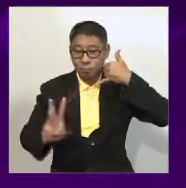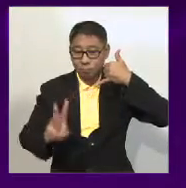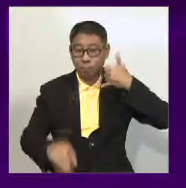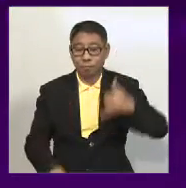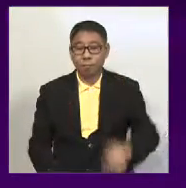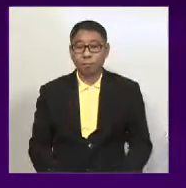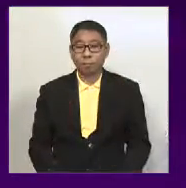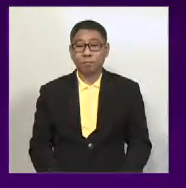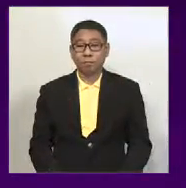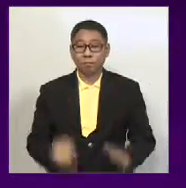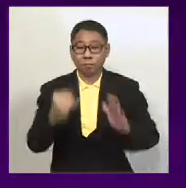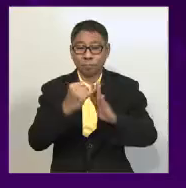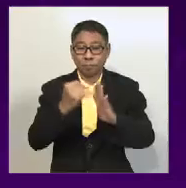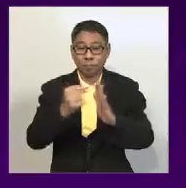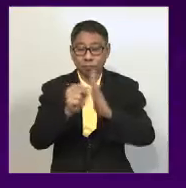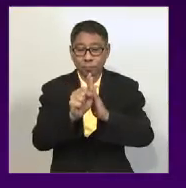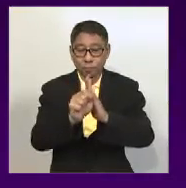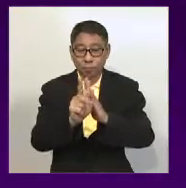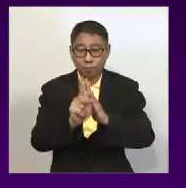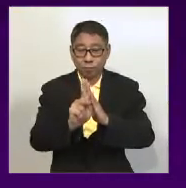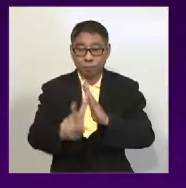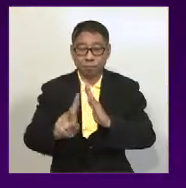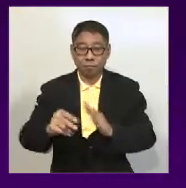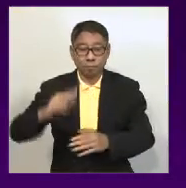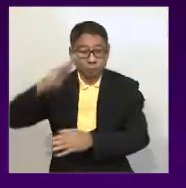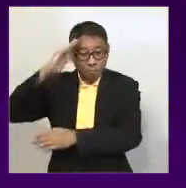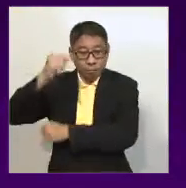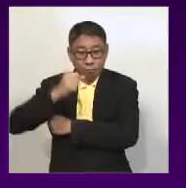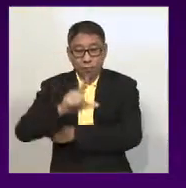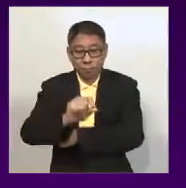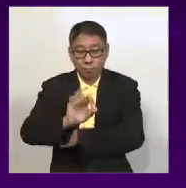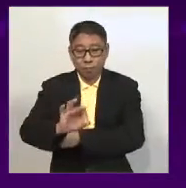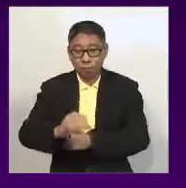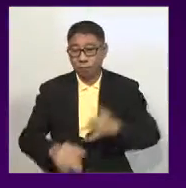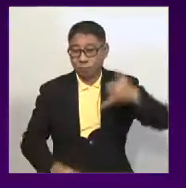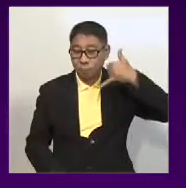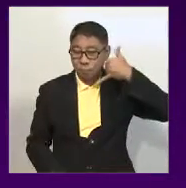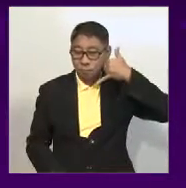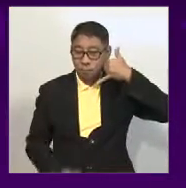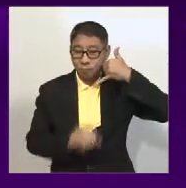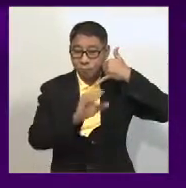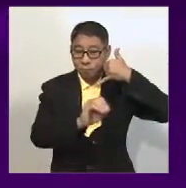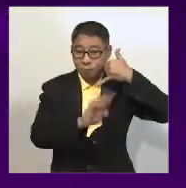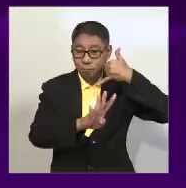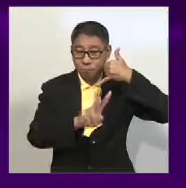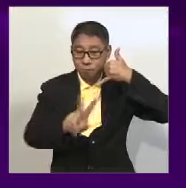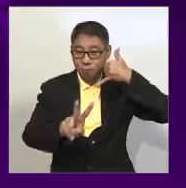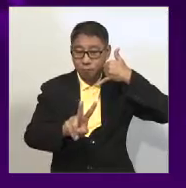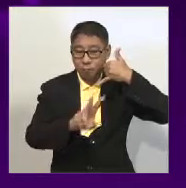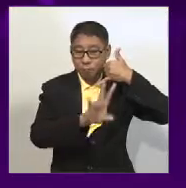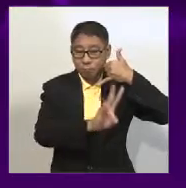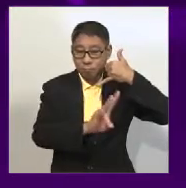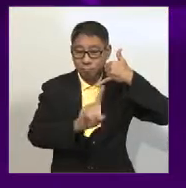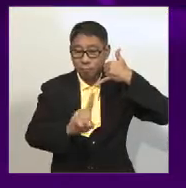042536886ค่ะจังหวัดสกลนครมณฑลทหารบกที่29โทรศัพท์หมายเลข